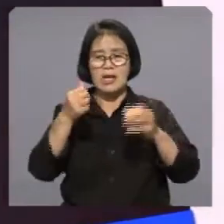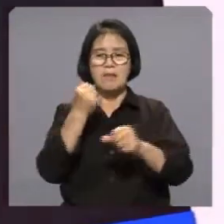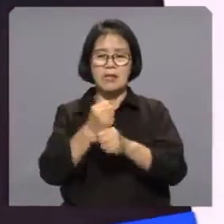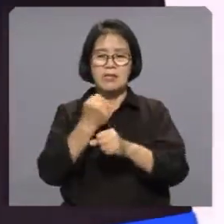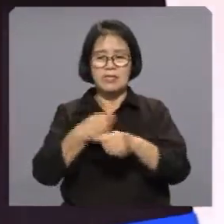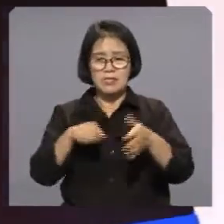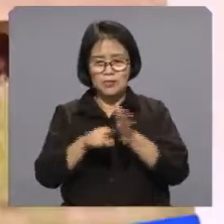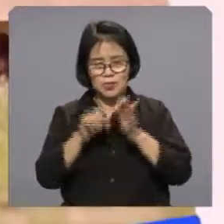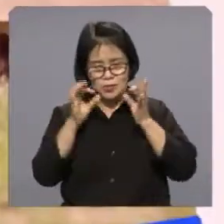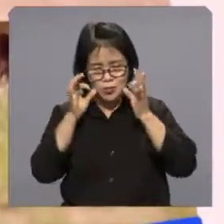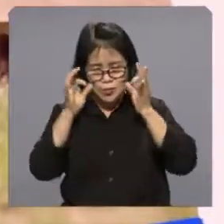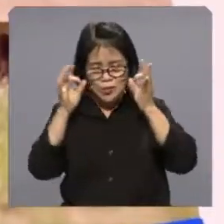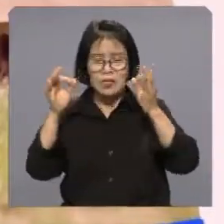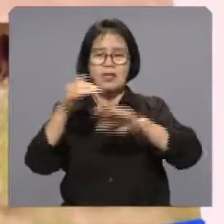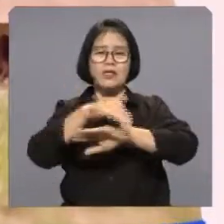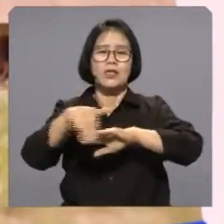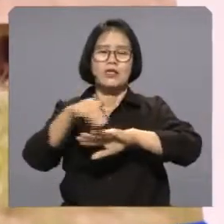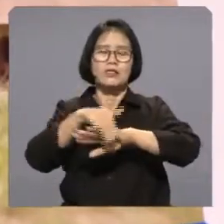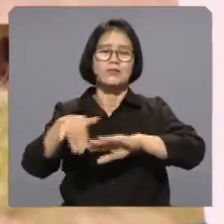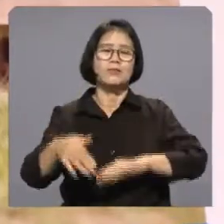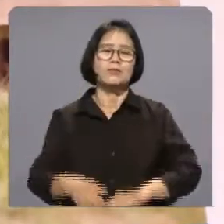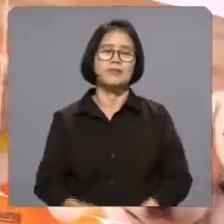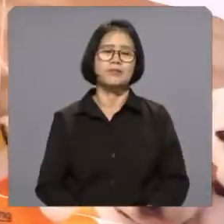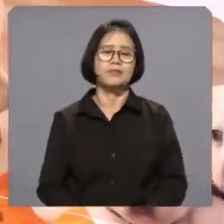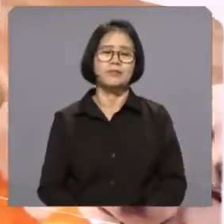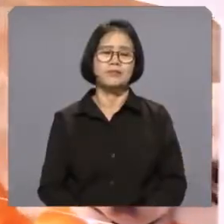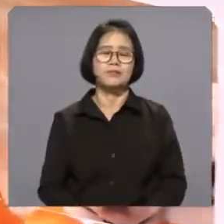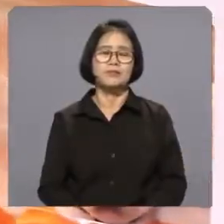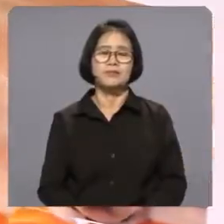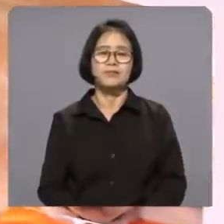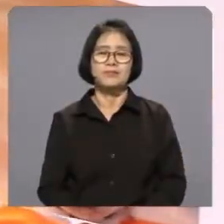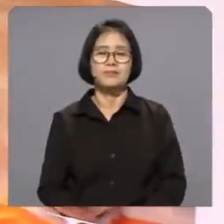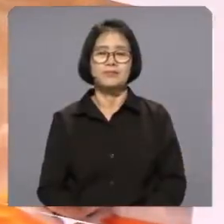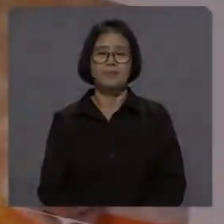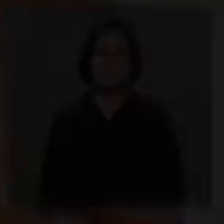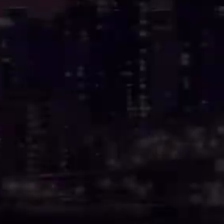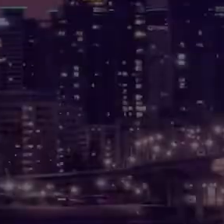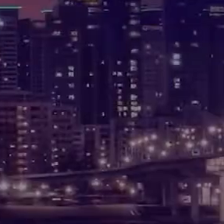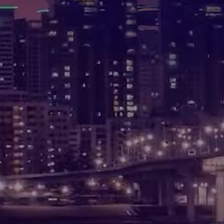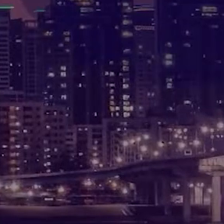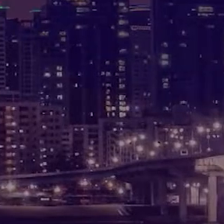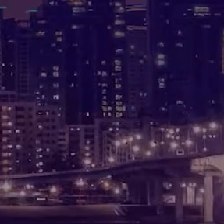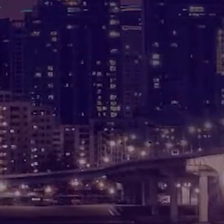위해 노력해 나갈 계획입니다. OBS 뉴스 최한성입니다.